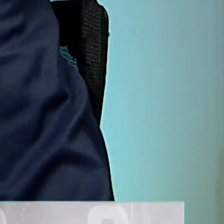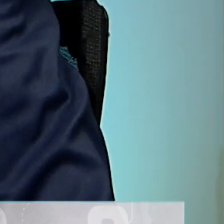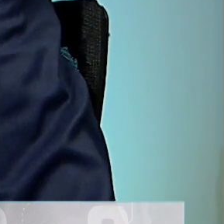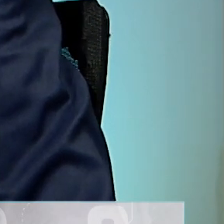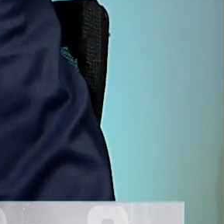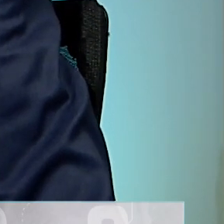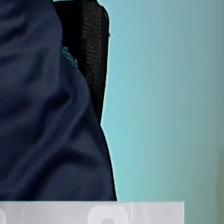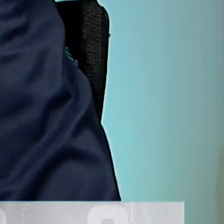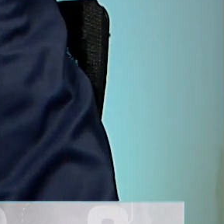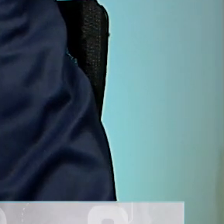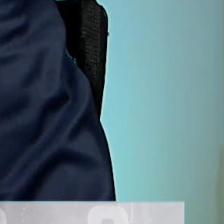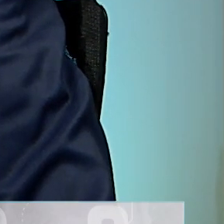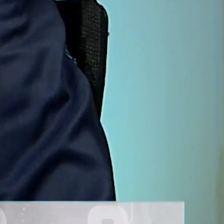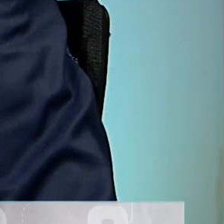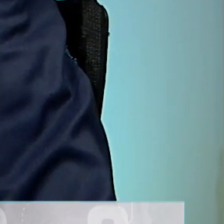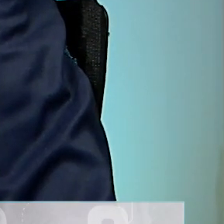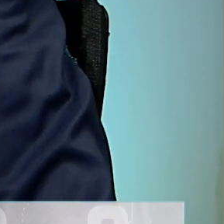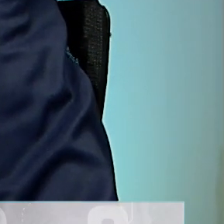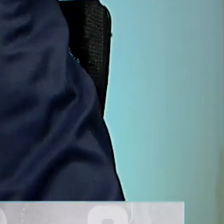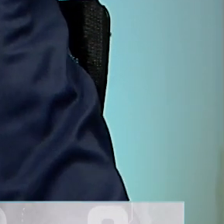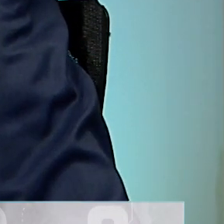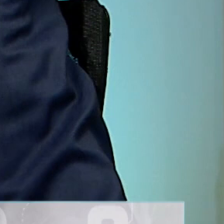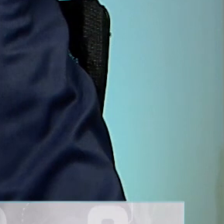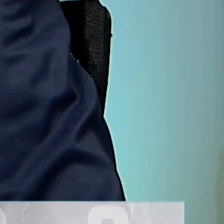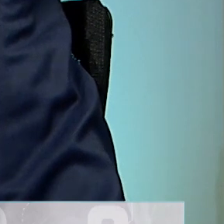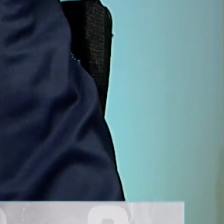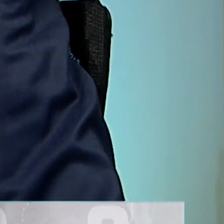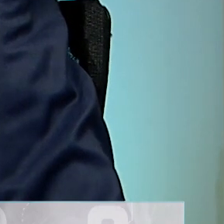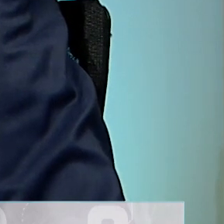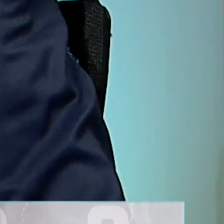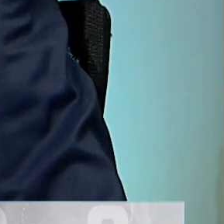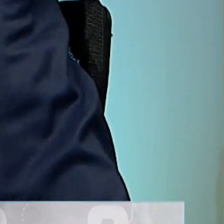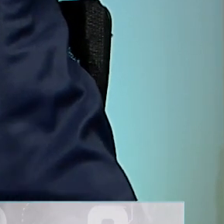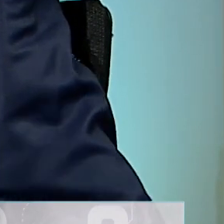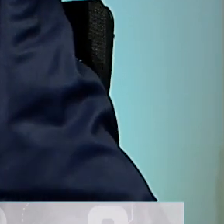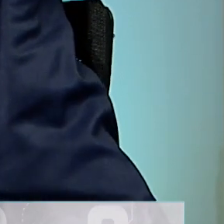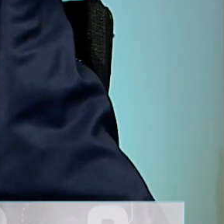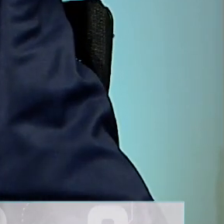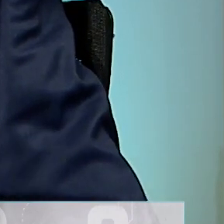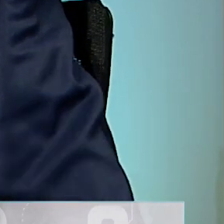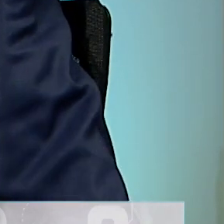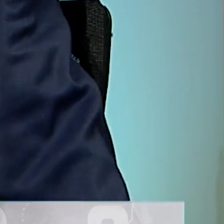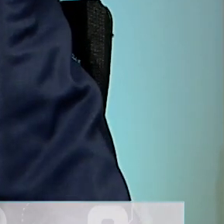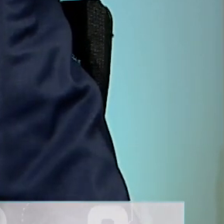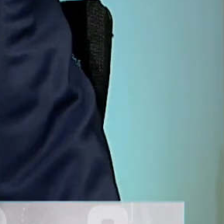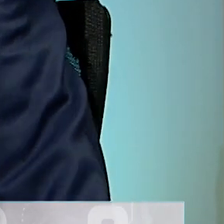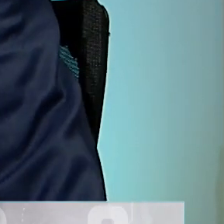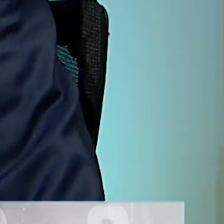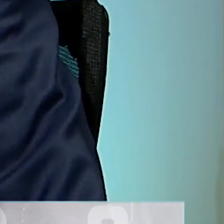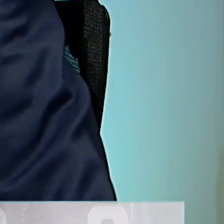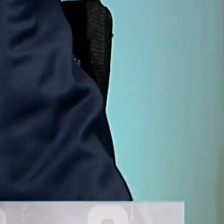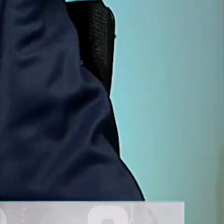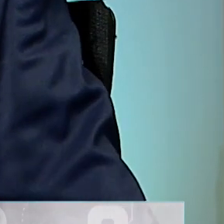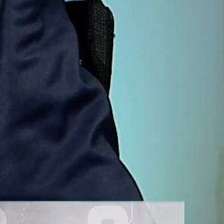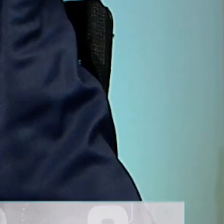kıraat olduğu için Kur'an-ı Kerim'e başlarken işte Euzu Besmele ile başlarlar. Ama Şafii kardeşlerimiz de Besmele